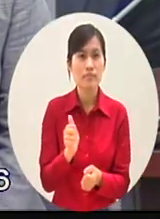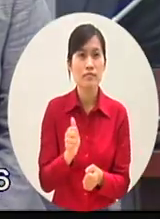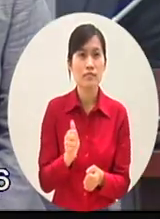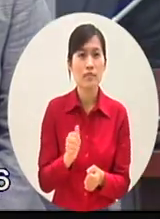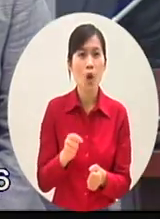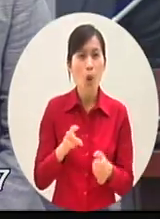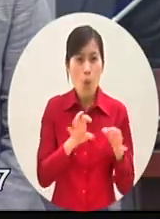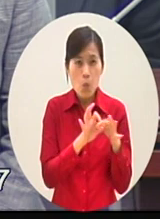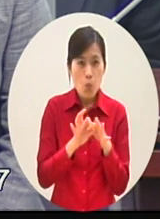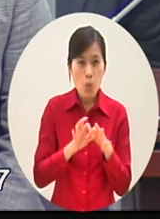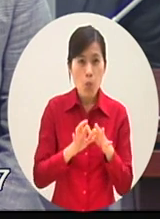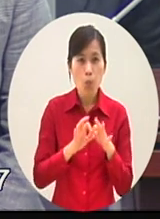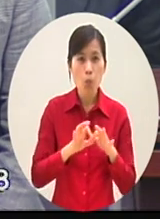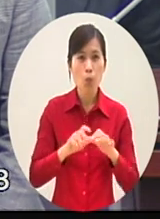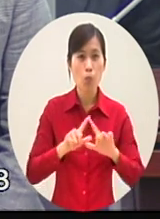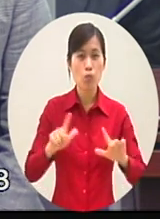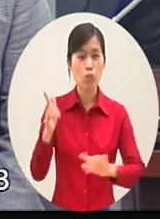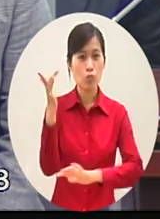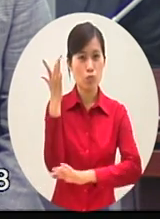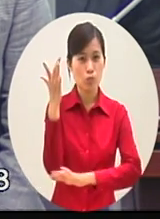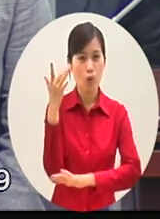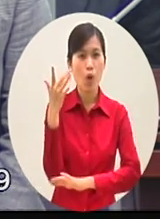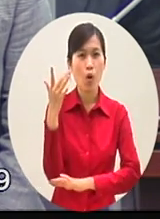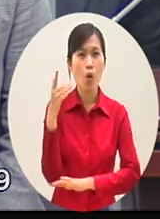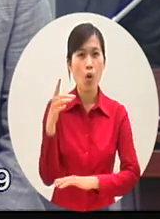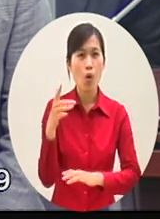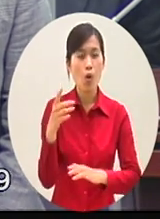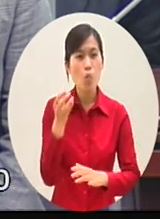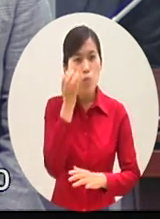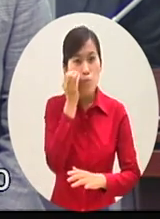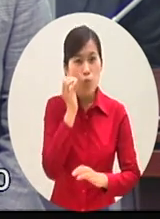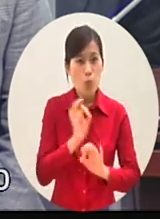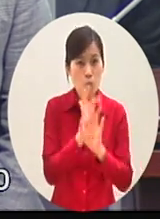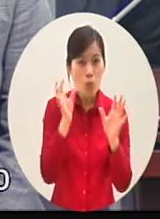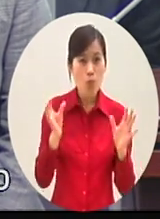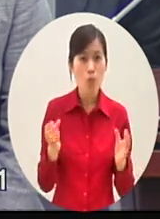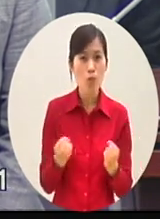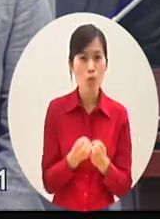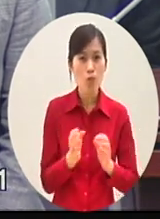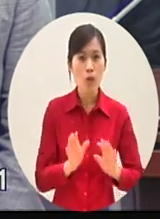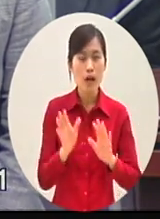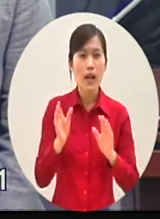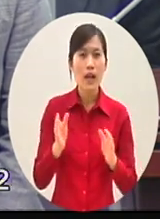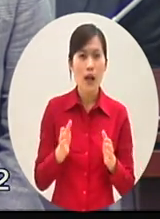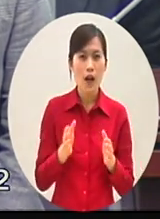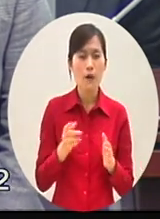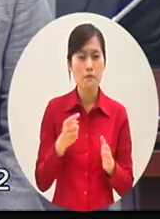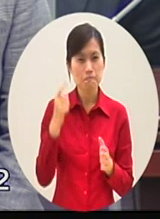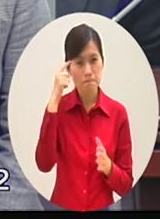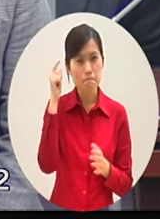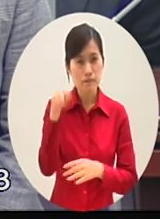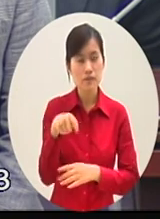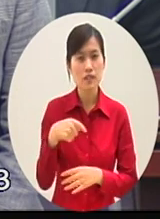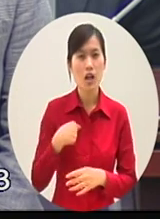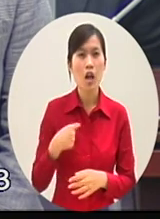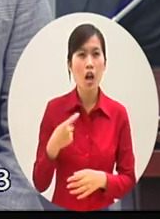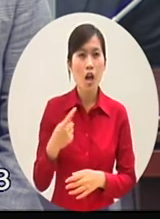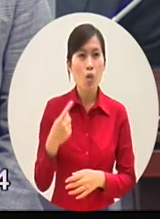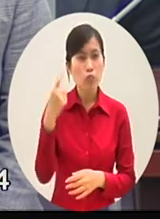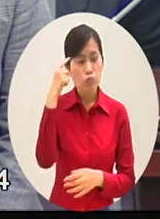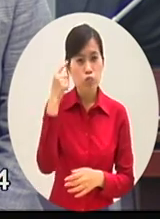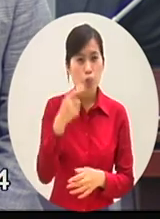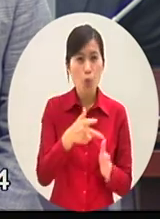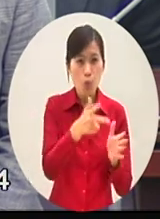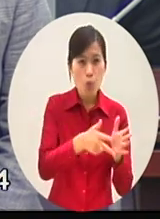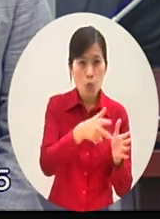的部分哦，我想我很同意林议员的说法，就是我们要把九曲堂火车站 连接旧铁桥，因为现在旧铁桥整理的